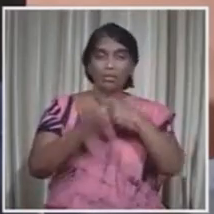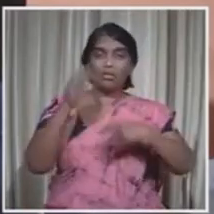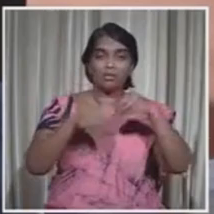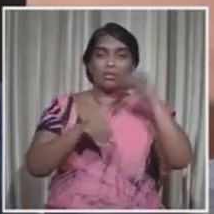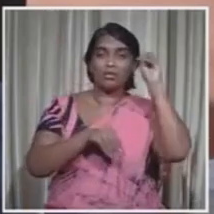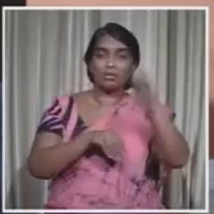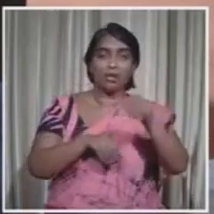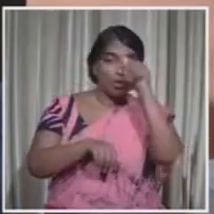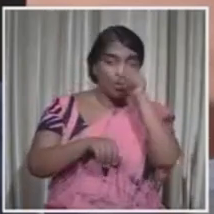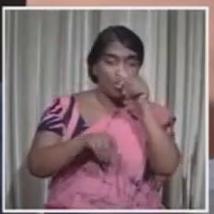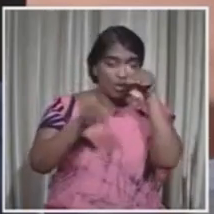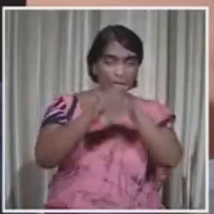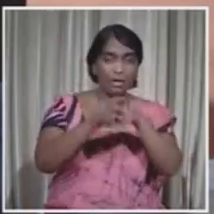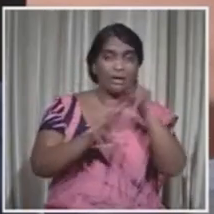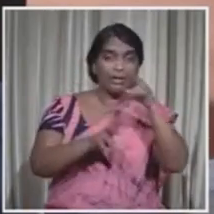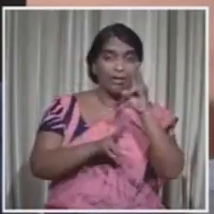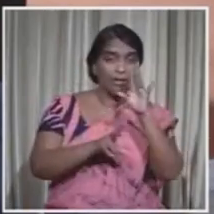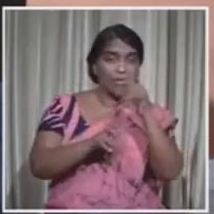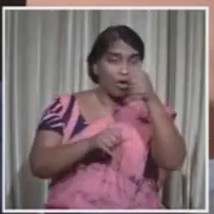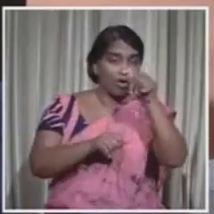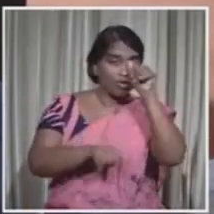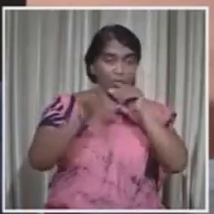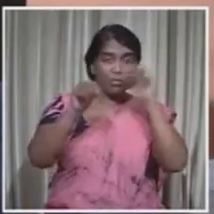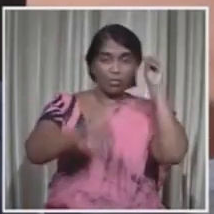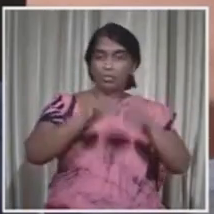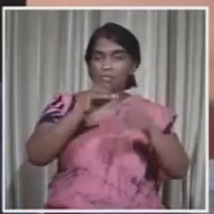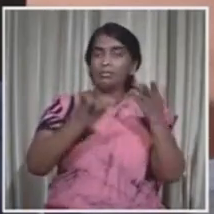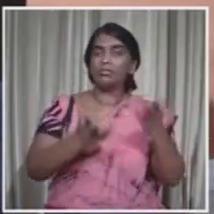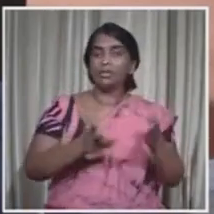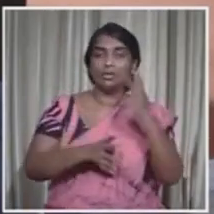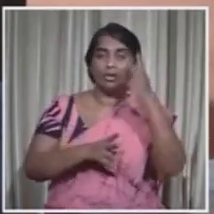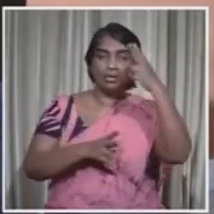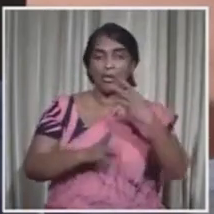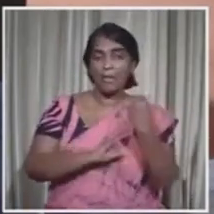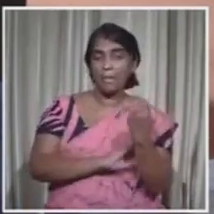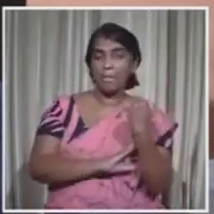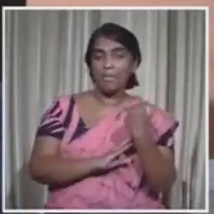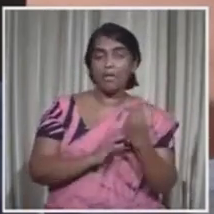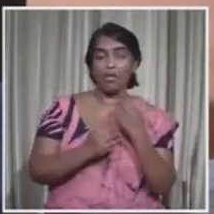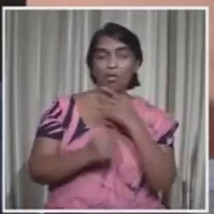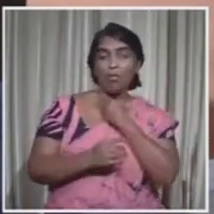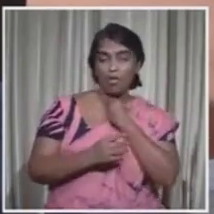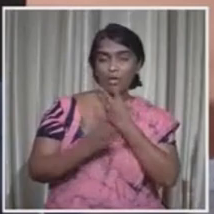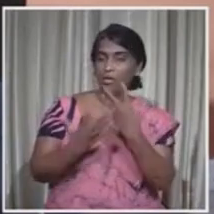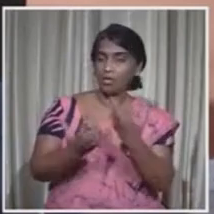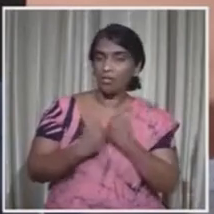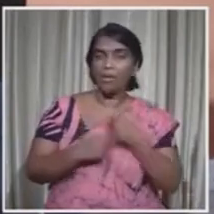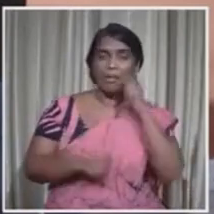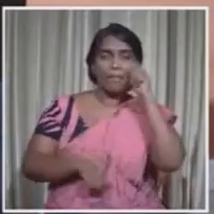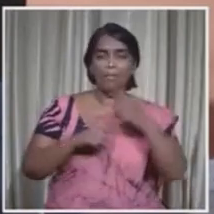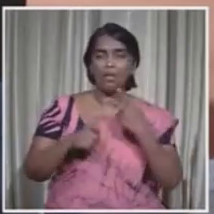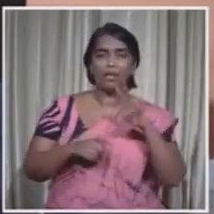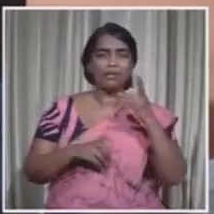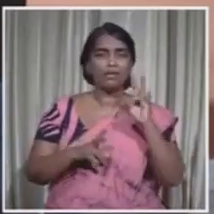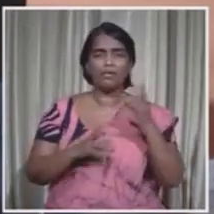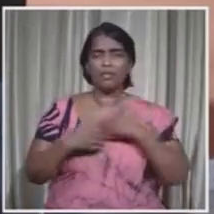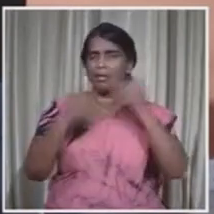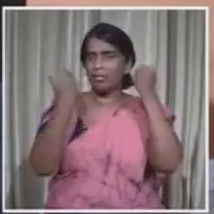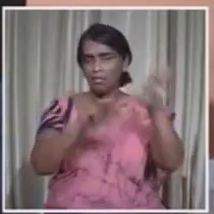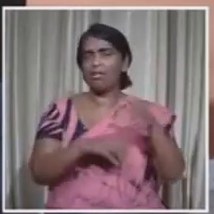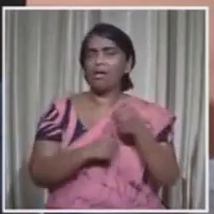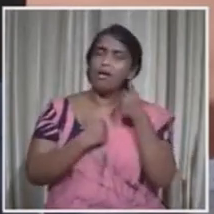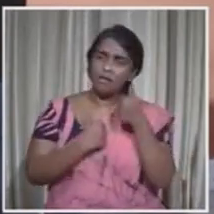ඒක හොරු වශයෙන් 225න් හොඳම හොරු ටික සඳ දාලා එවුවම තුනෙන් දෙක බලයක් බොරු කරලා ගත්තන් පස්සේ ජනතාව 225 එපා කියන එක